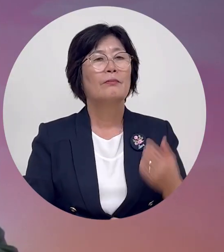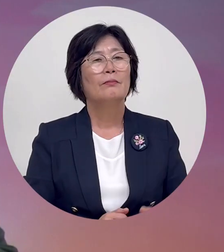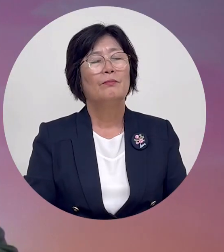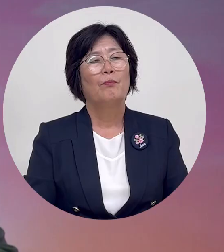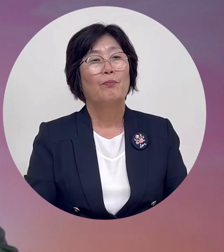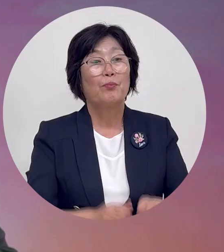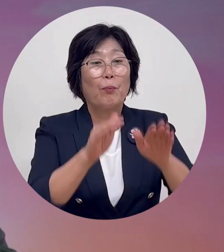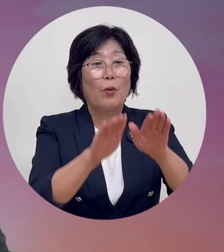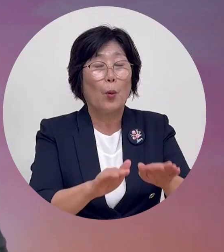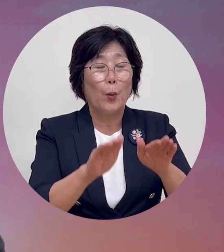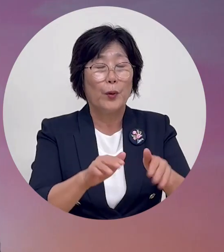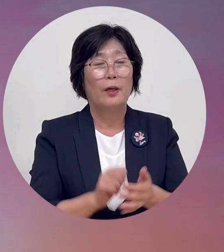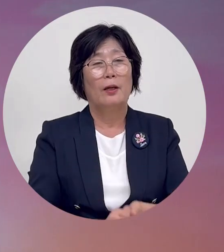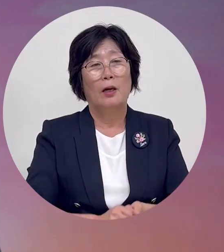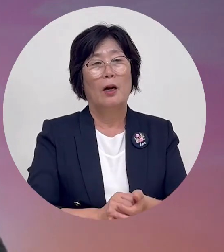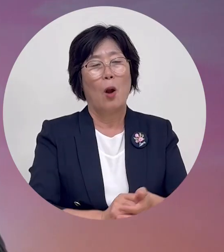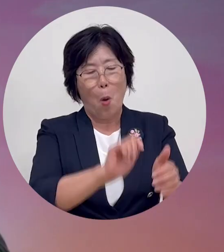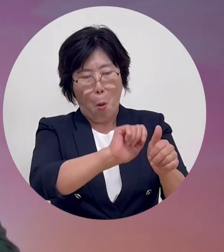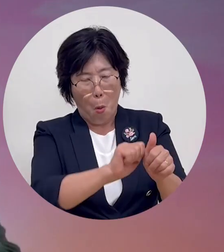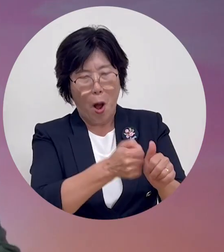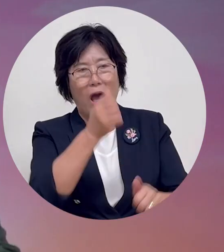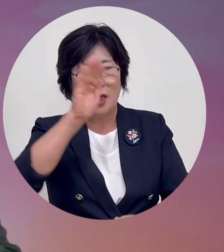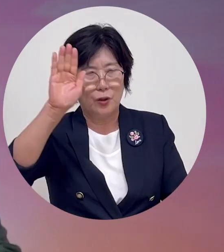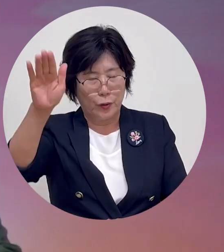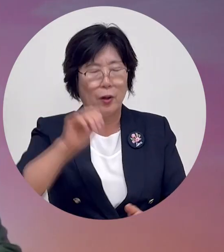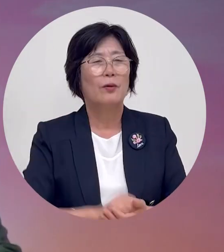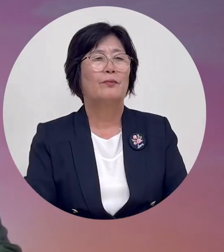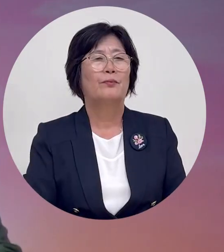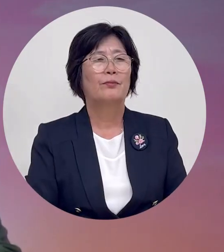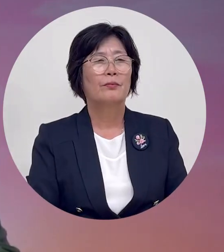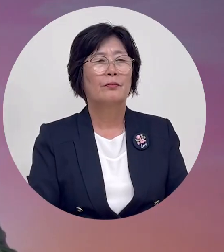오늘 화 있을진저